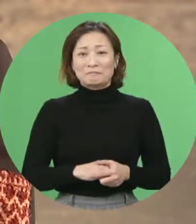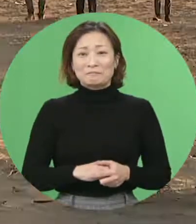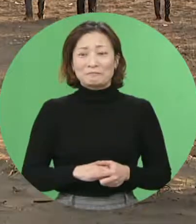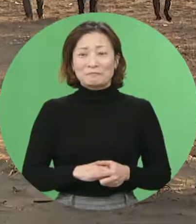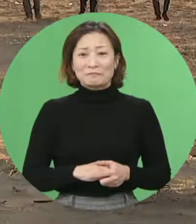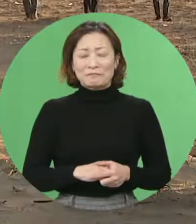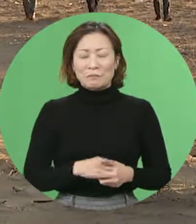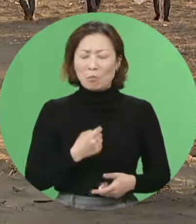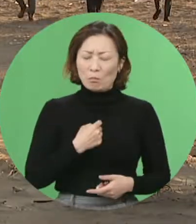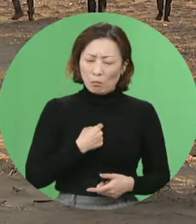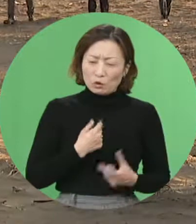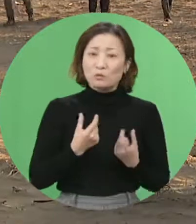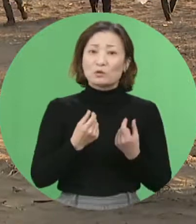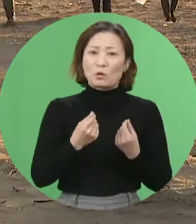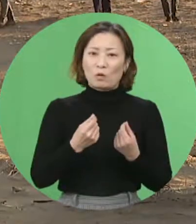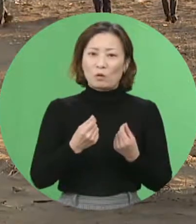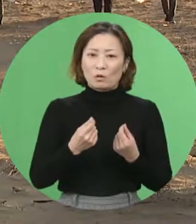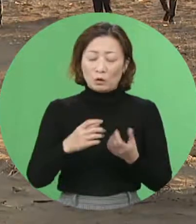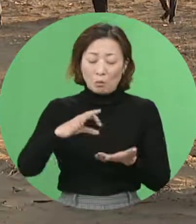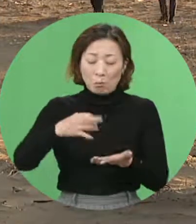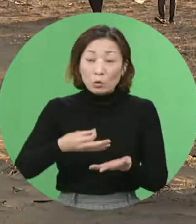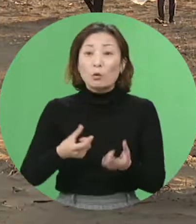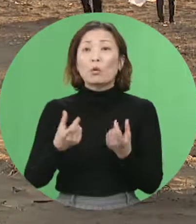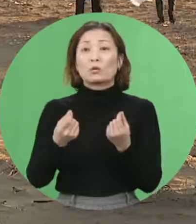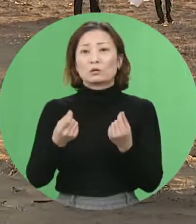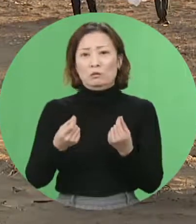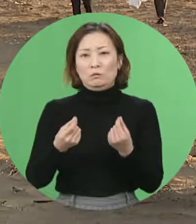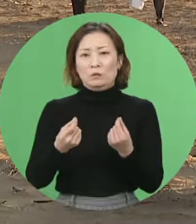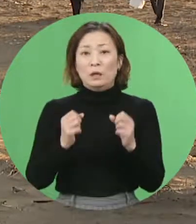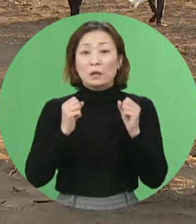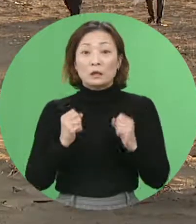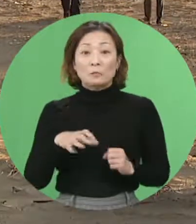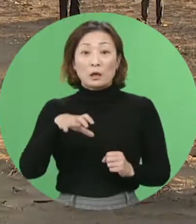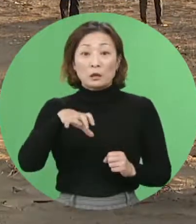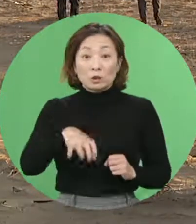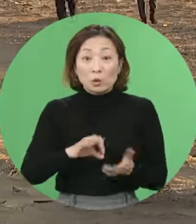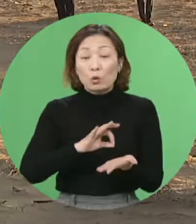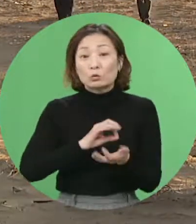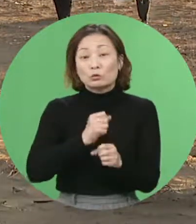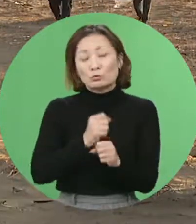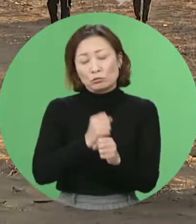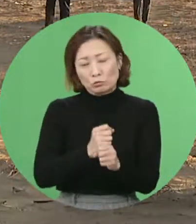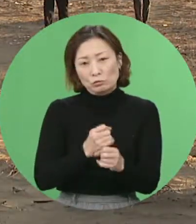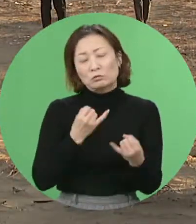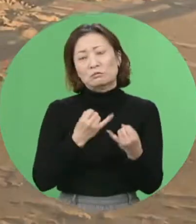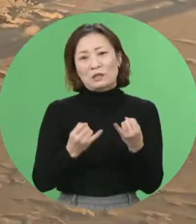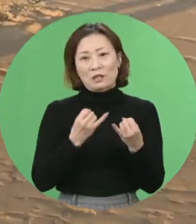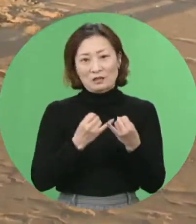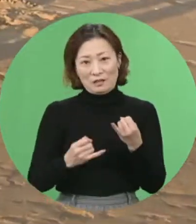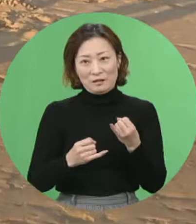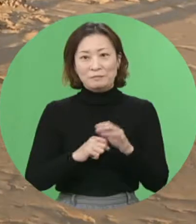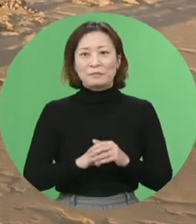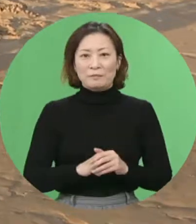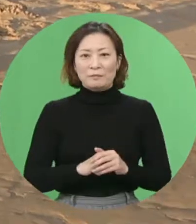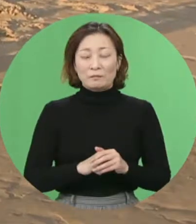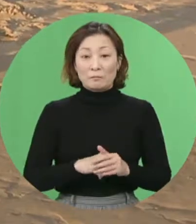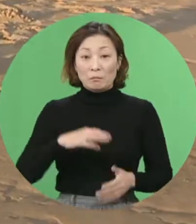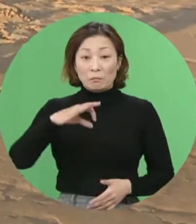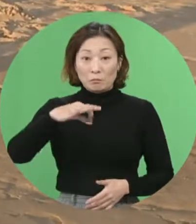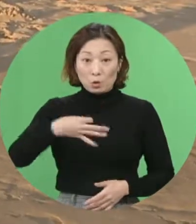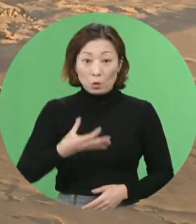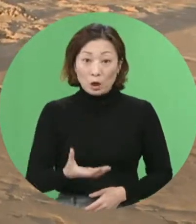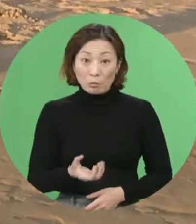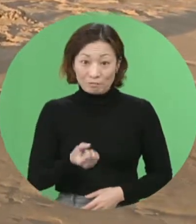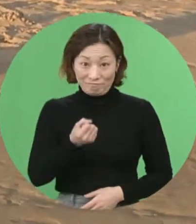なんか僕にしてもそういう漂流物にしてもなんかそういう居場所を作るみたいな感じで、そのものが持って